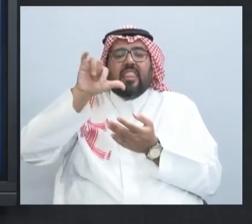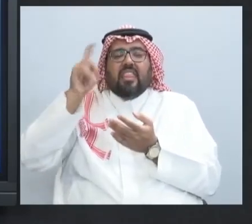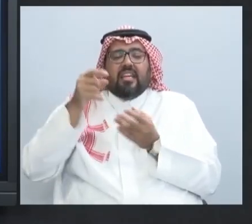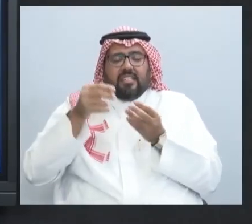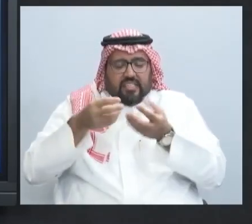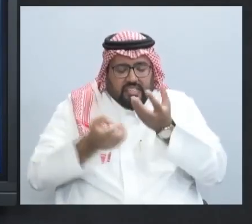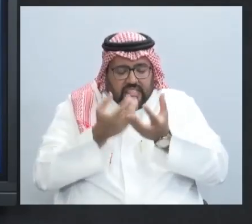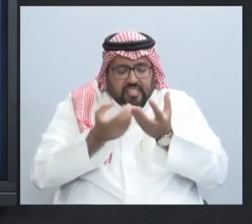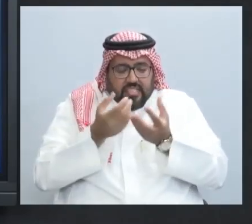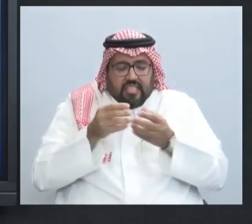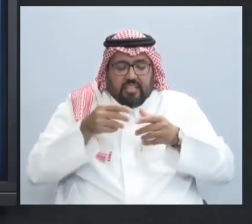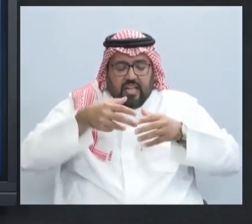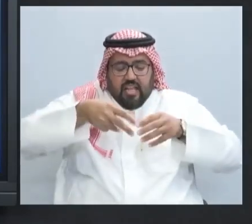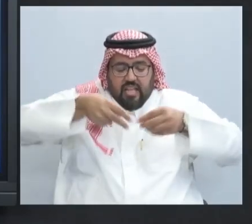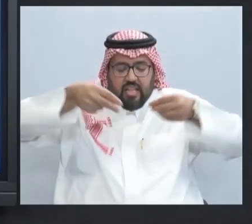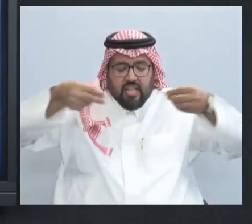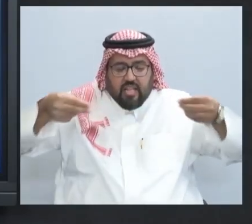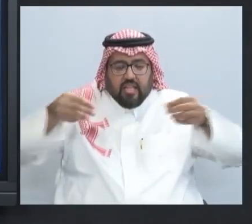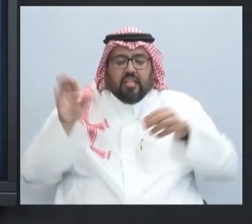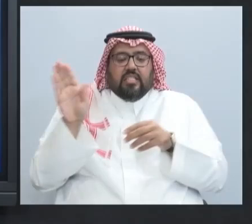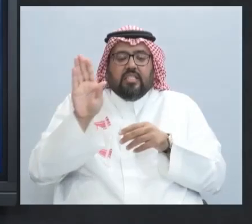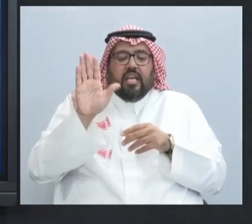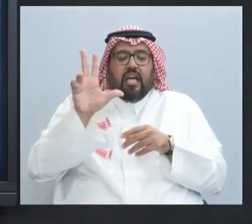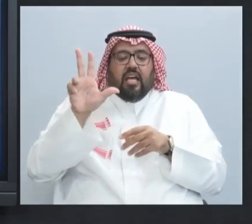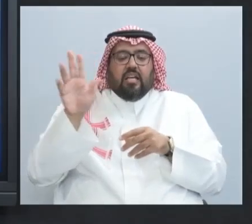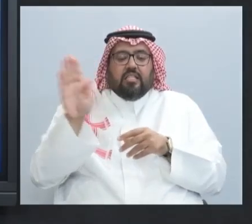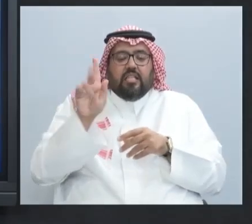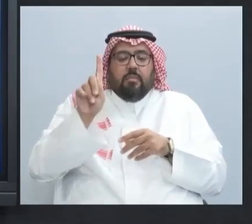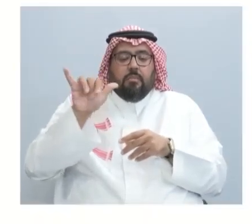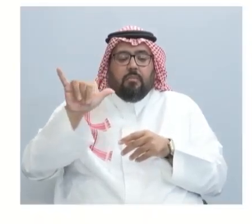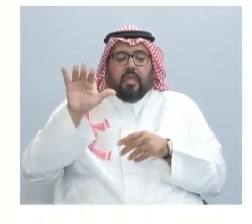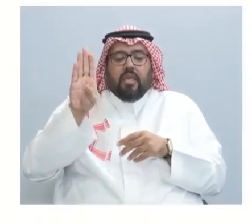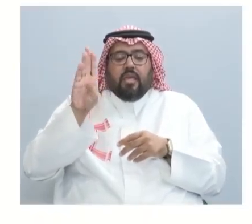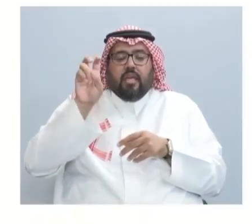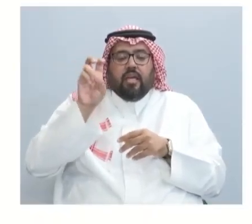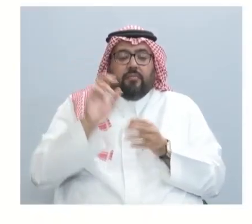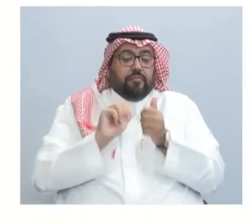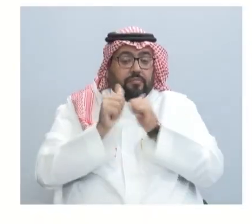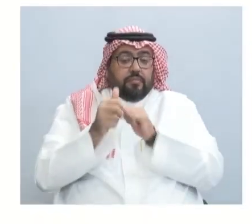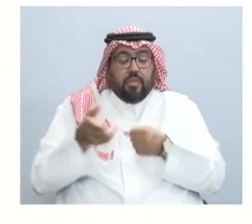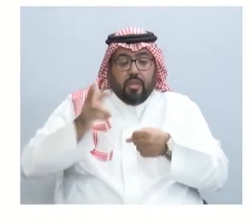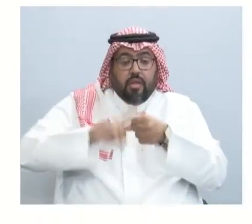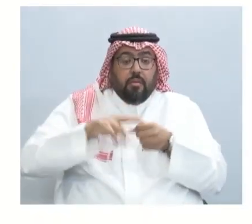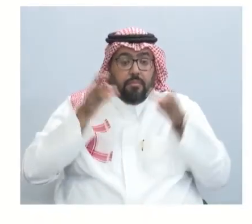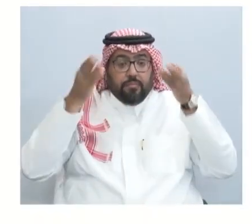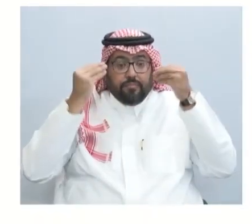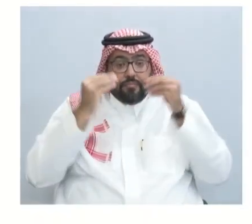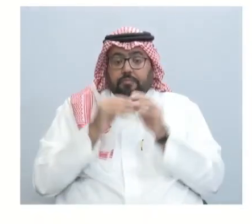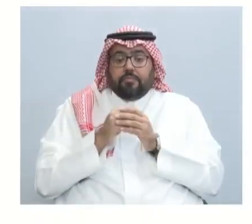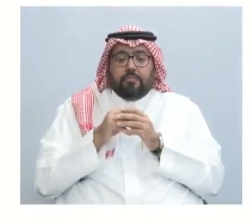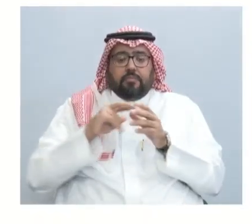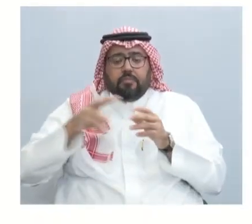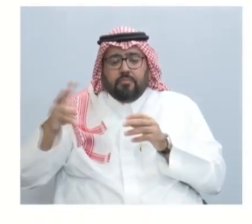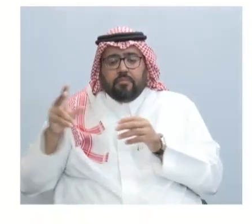يظهر لنا نتيجه هذه السبيكه لننطلق واياكم ونراجع كذلك كما تعلمناه حول